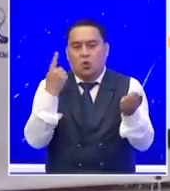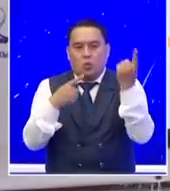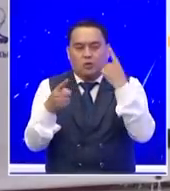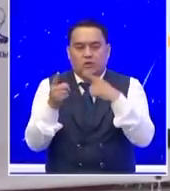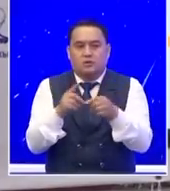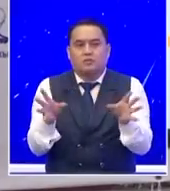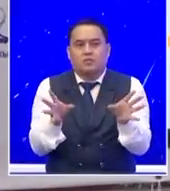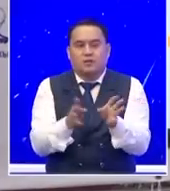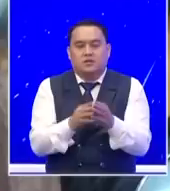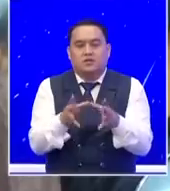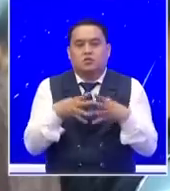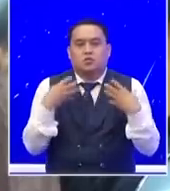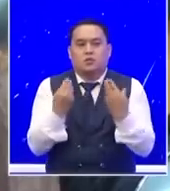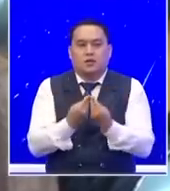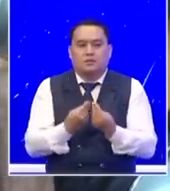жатқан тату-тәтті жанұя.